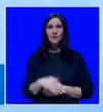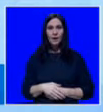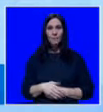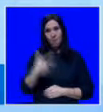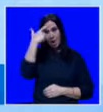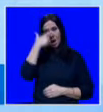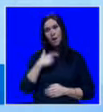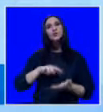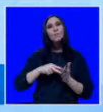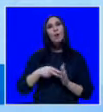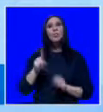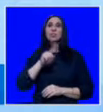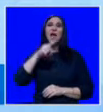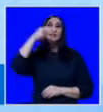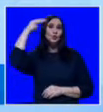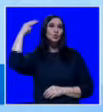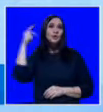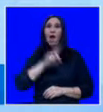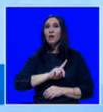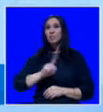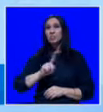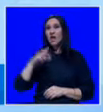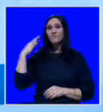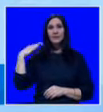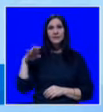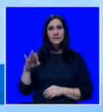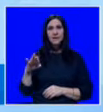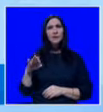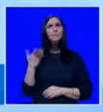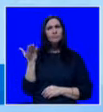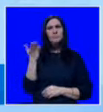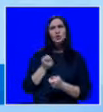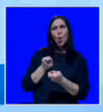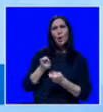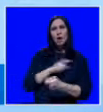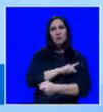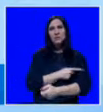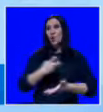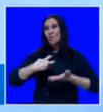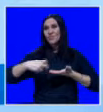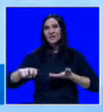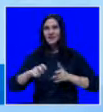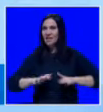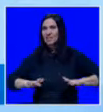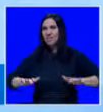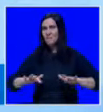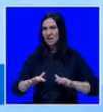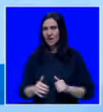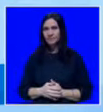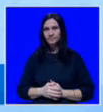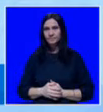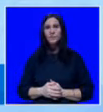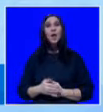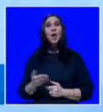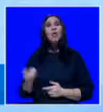В личен план. Не в институционален, не в президентски, но те ще го накарат на сила да излезе на тепиха.